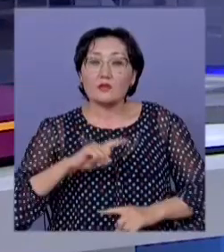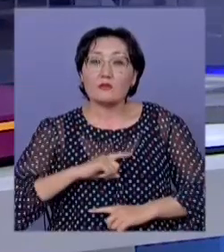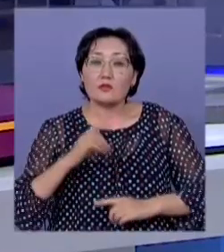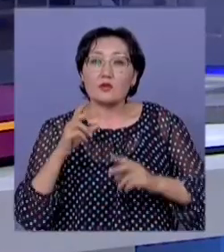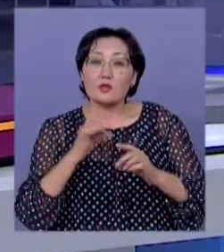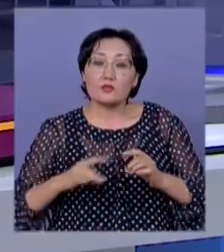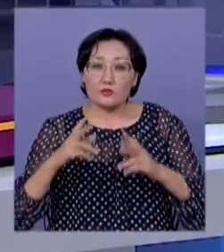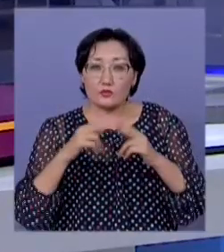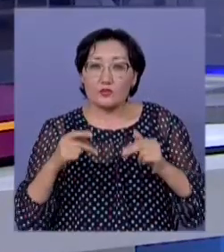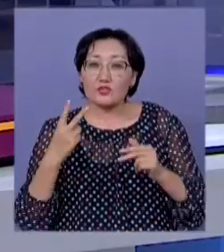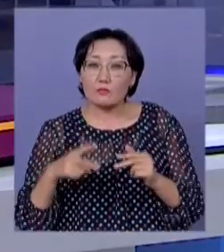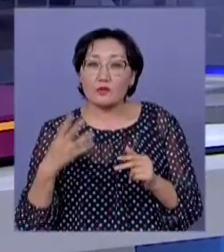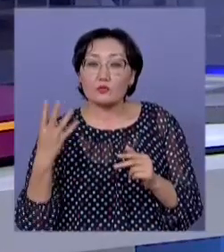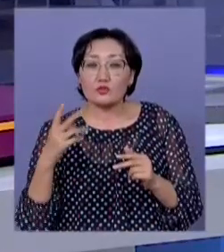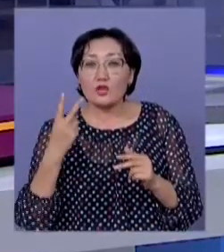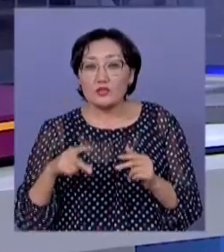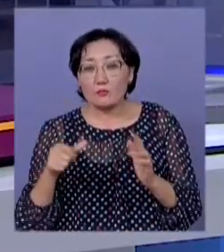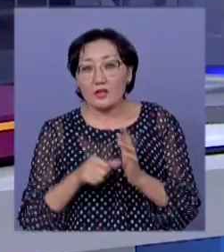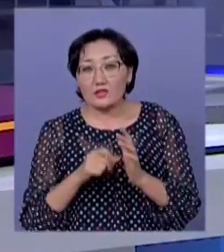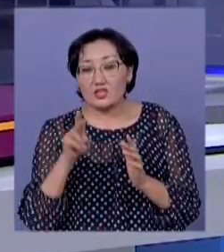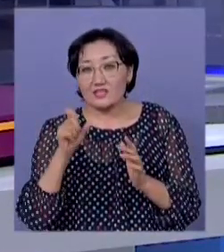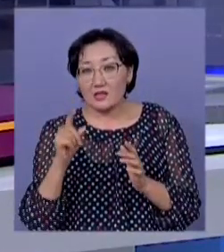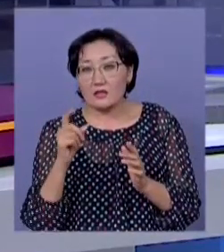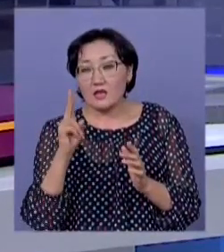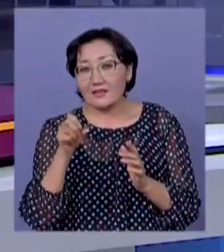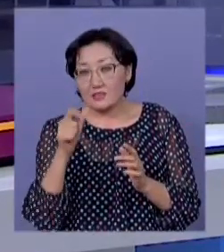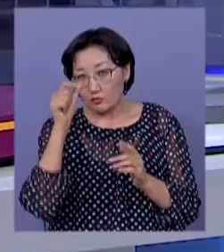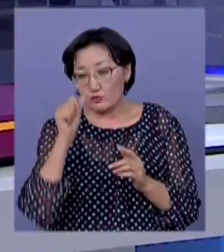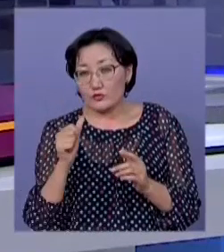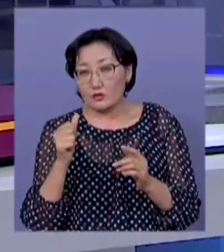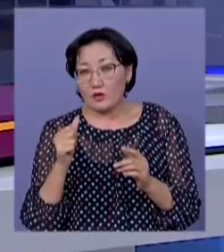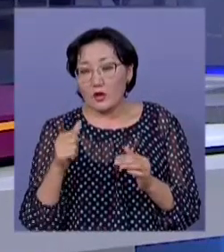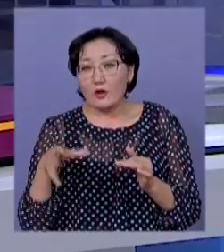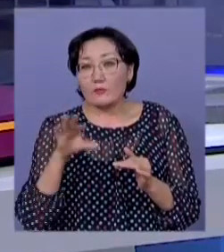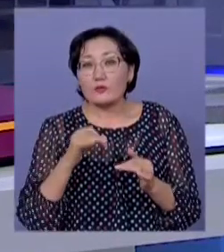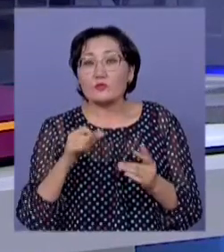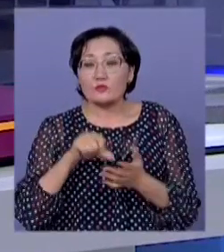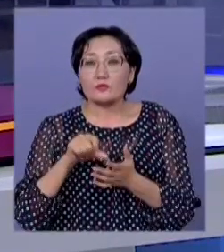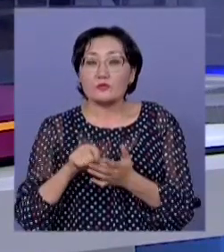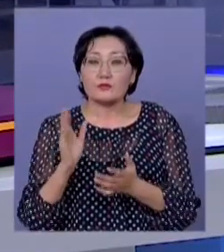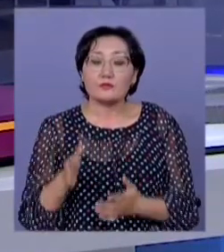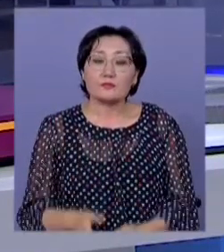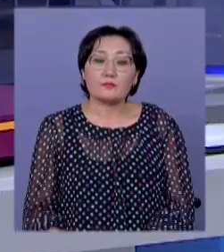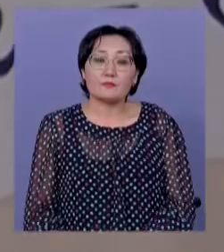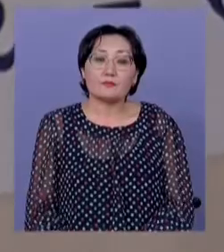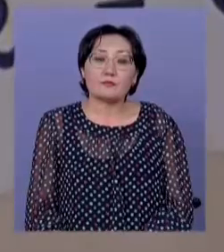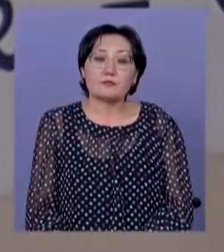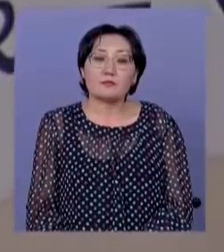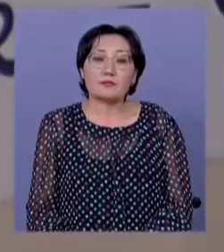сарайында 24-ші және 26-ші қазан күндері көрермендерді өз өнерімен тәнті етпек.